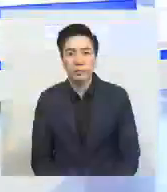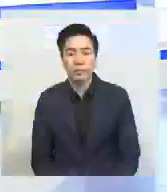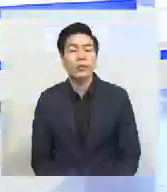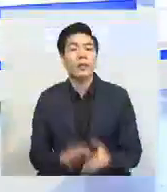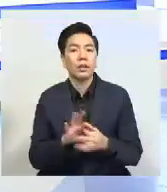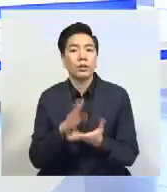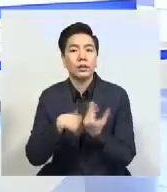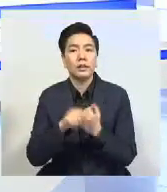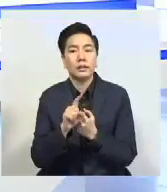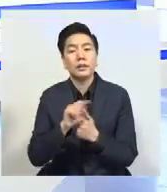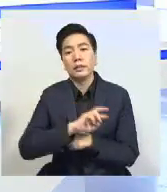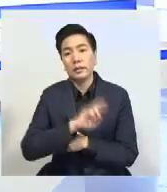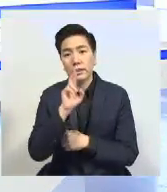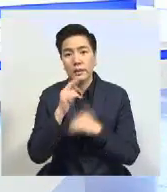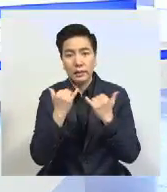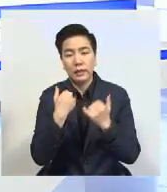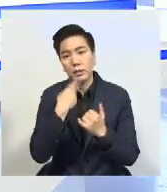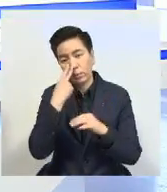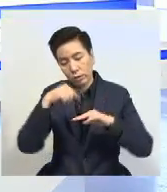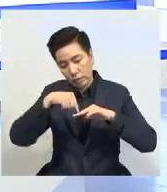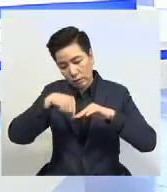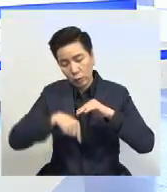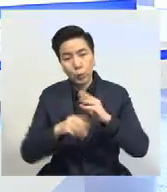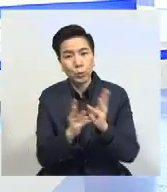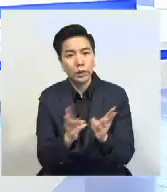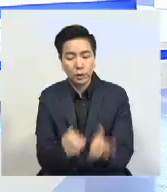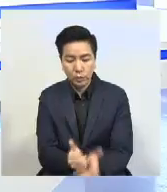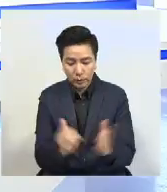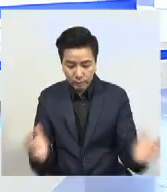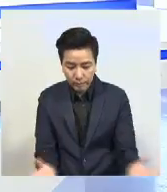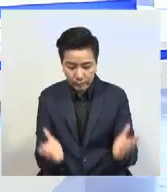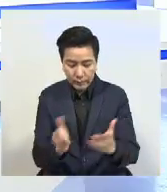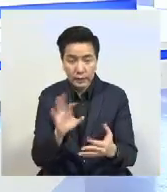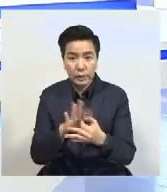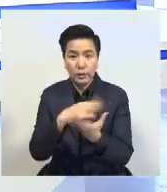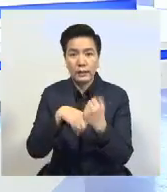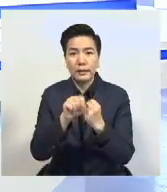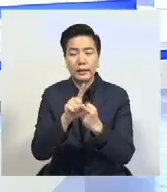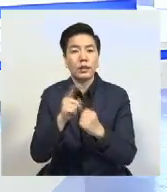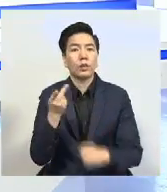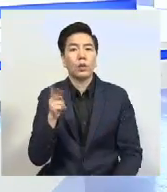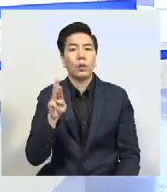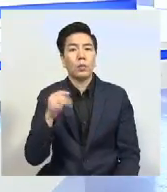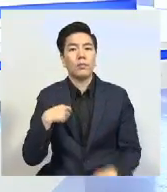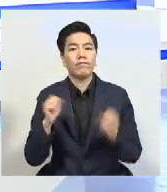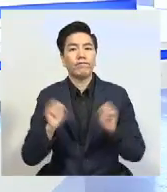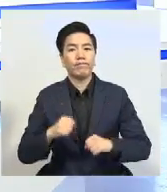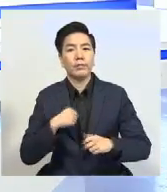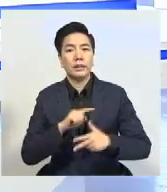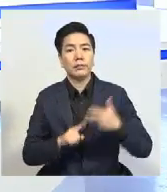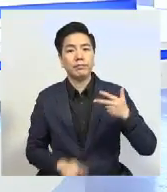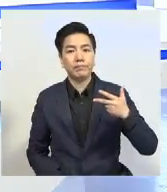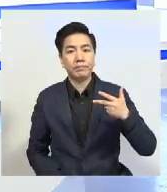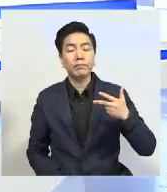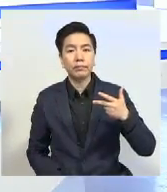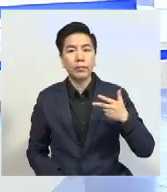ประเด็นเศรษฐกิจเที่ยงวันนี้นะคะพาคุณผู้ชมมาเจาะลึกกับมาตรการกระตุ้นเศรษฐกิจที่เมื่อวานครม.เคาะออกมา3ชุดมาตรการนะค